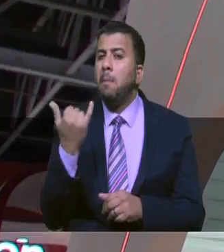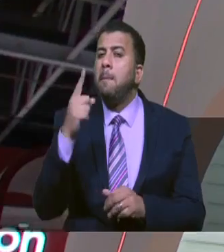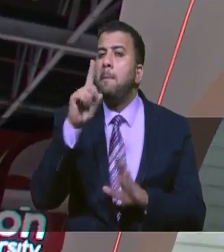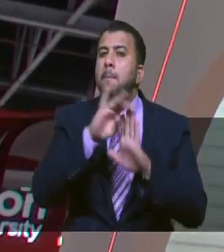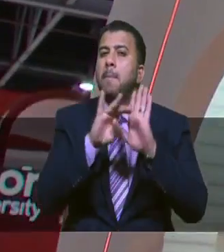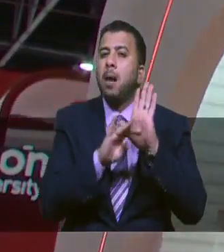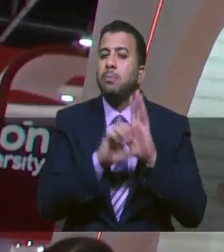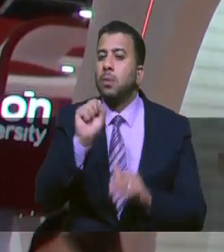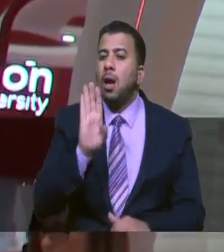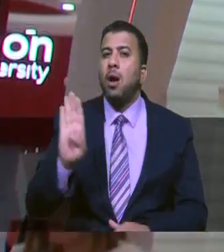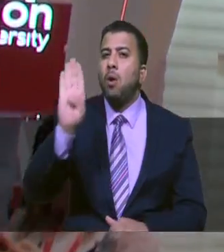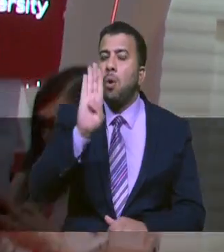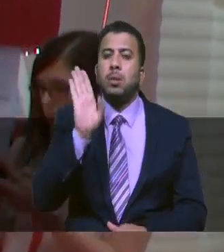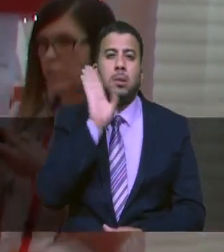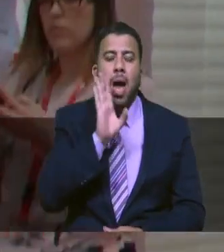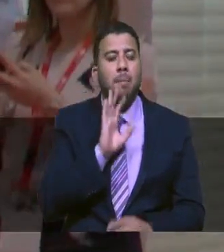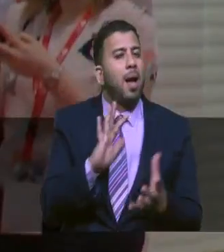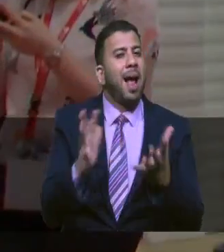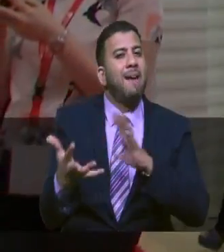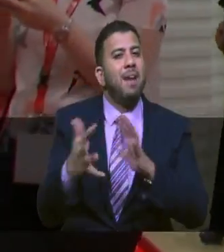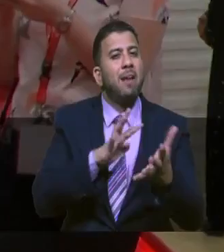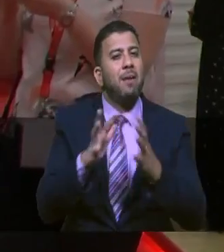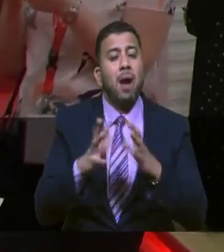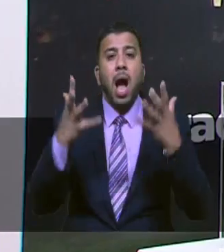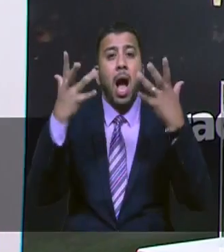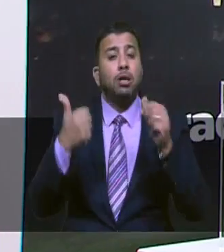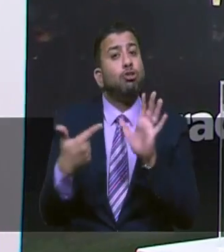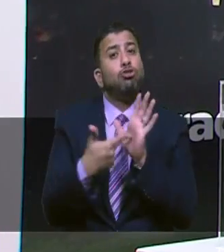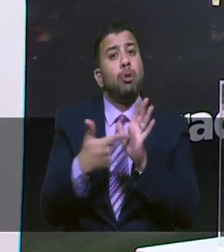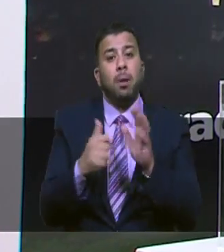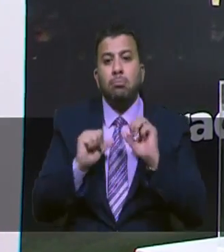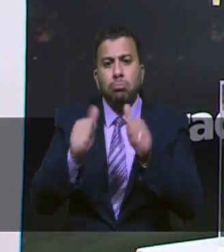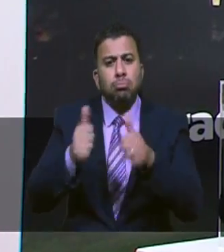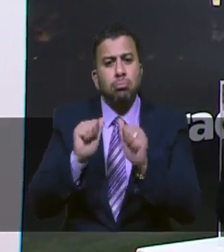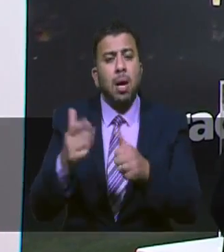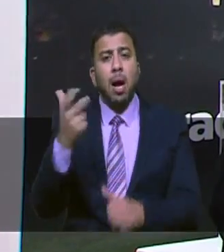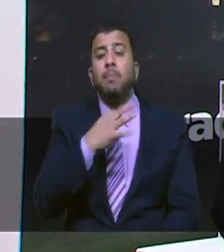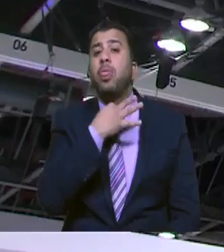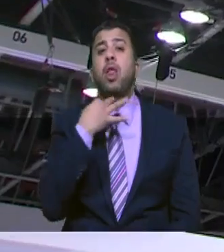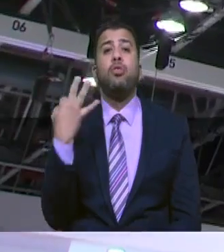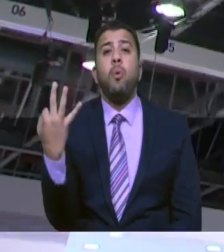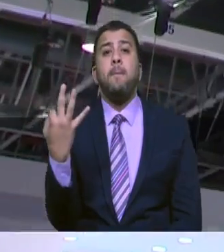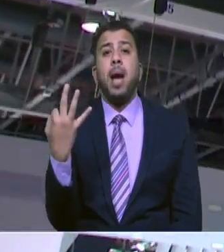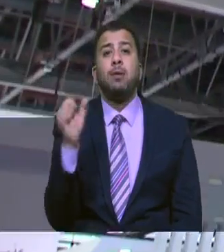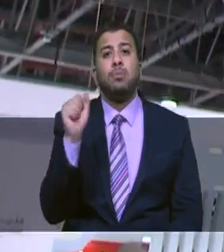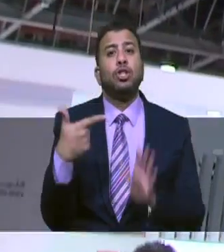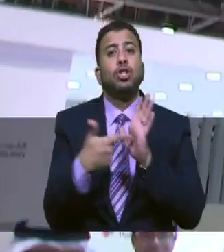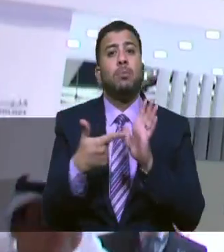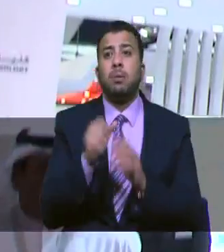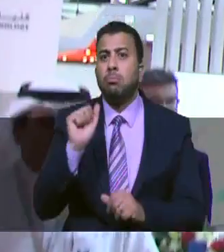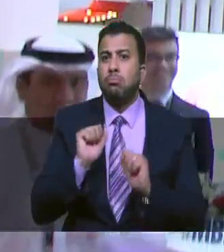البرامج الأكاديمية والتعليمية، حيث بلغ عدد الجامعات المشاركة 300 مؤسسة